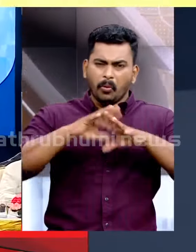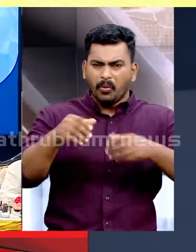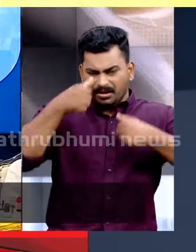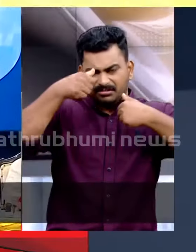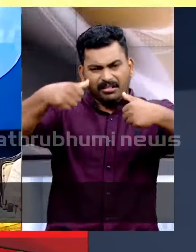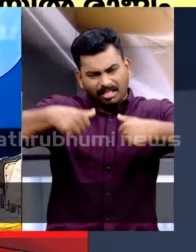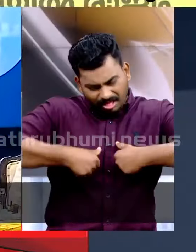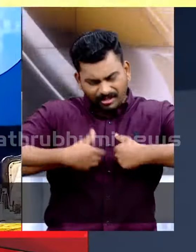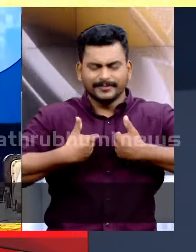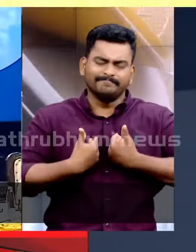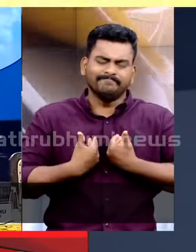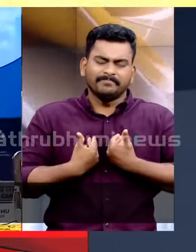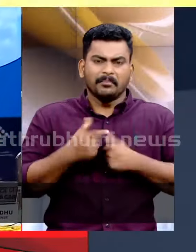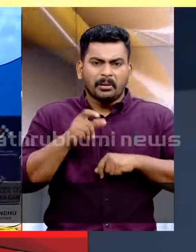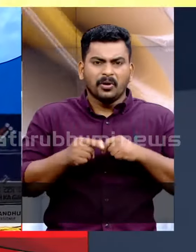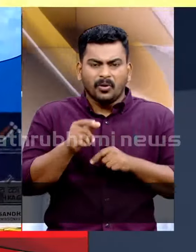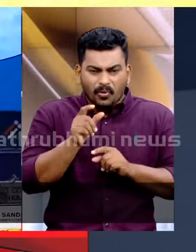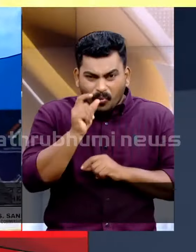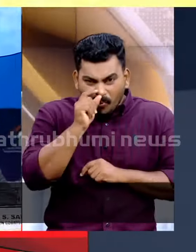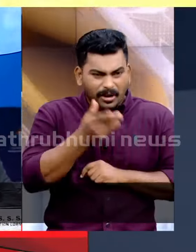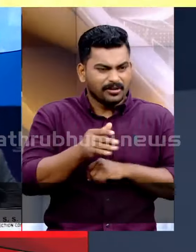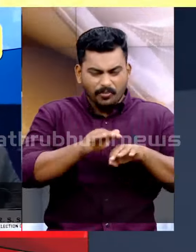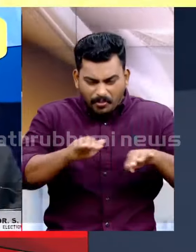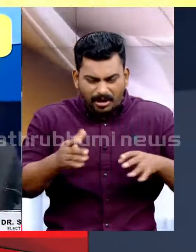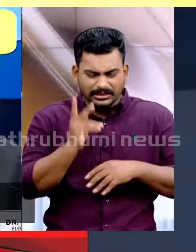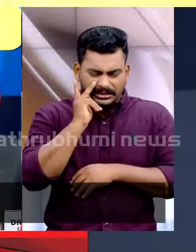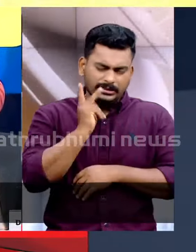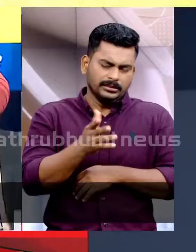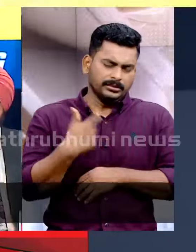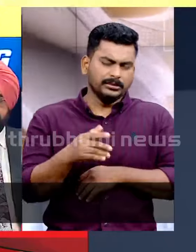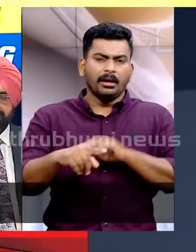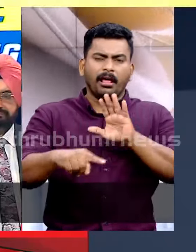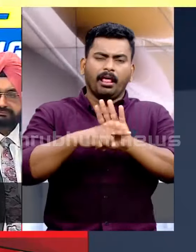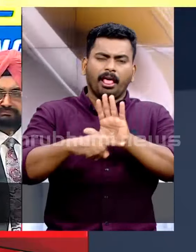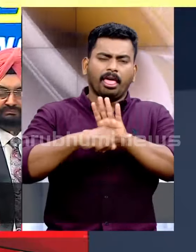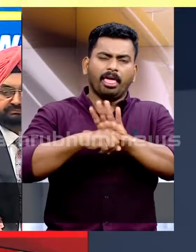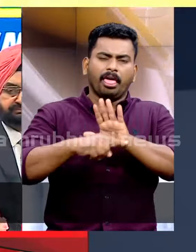کے مہلا بچوں کو گود میں اٹھا کے لے کے اتی ہیں یہ دکھاؤں گا جب